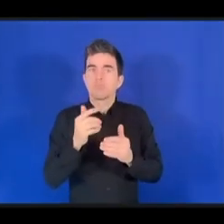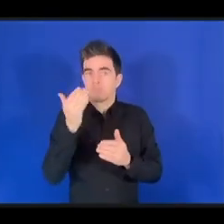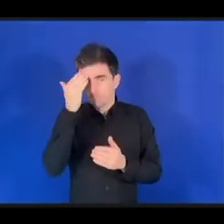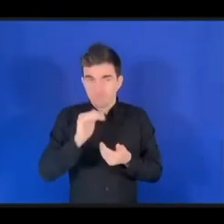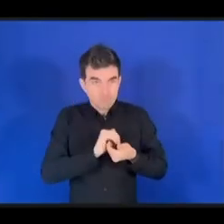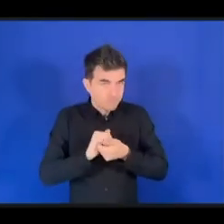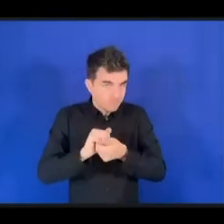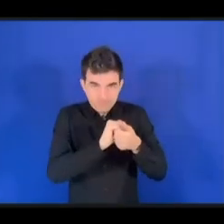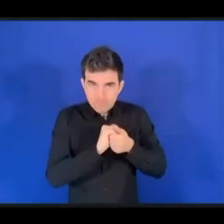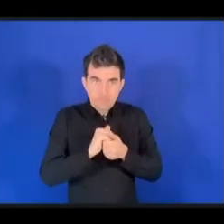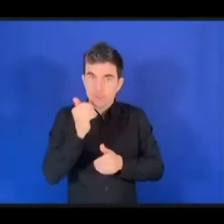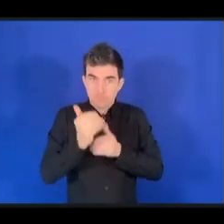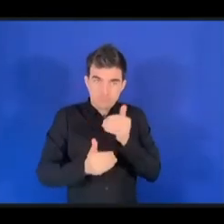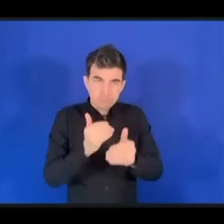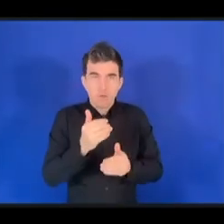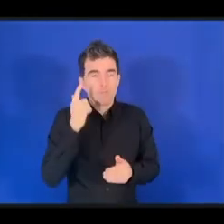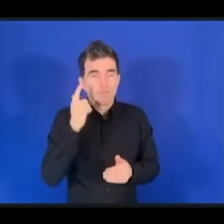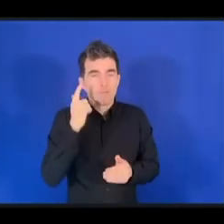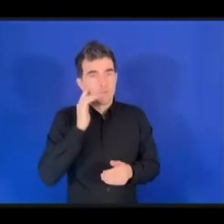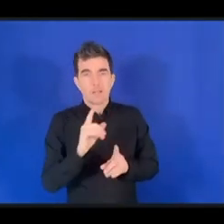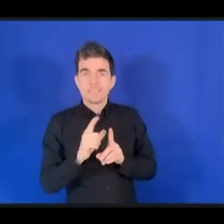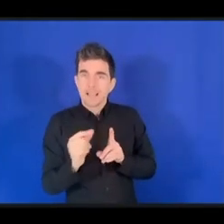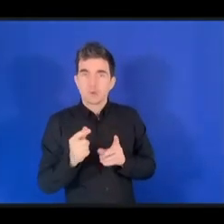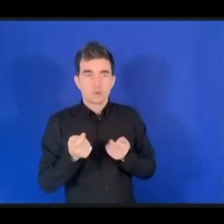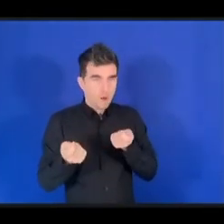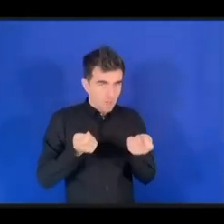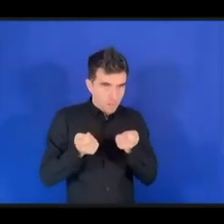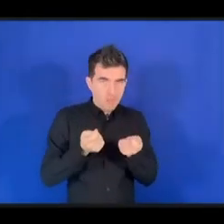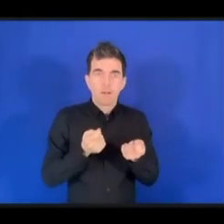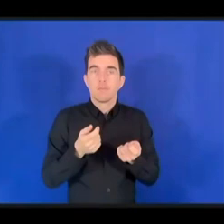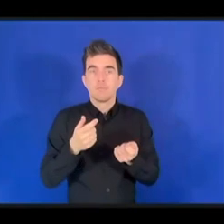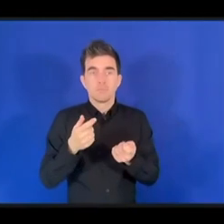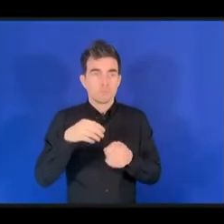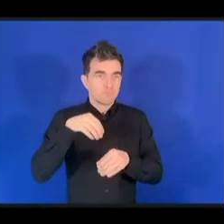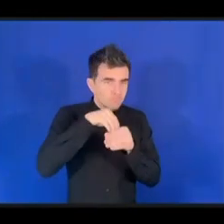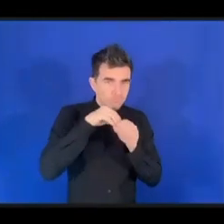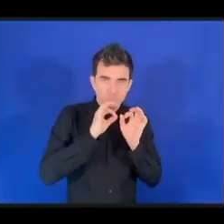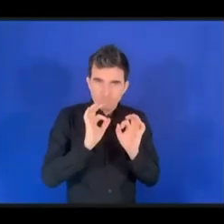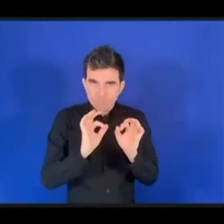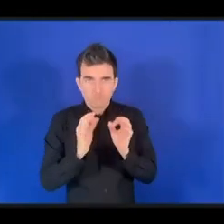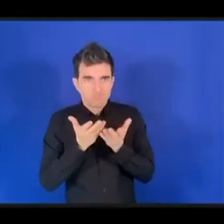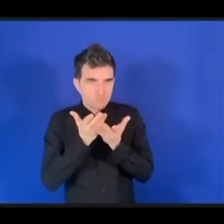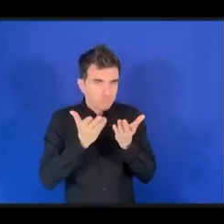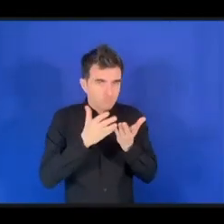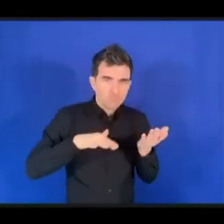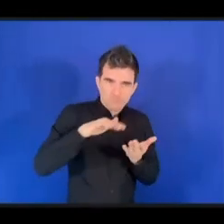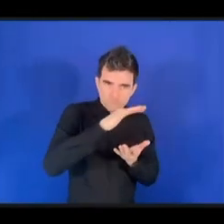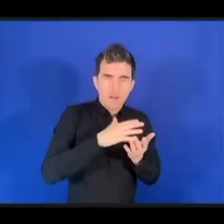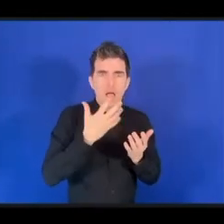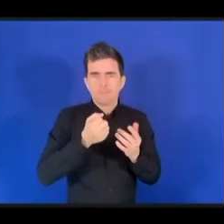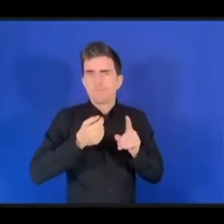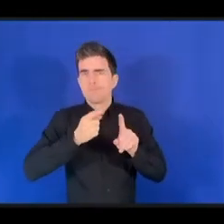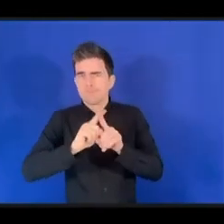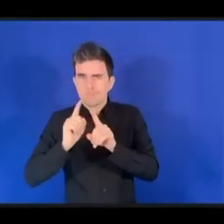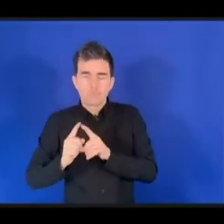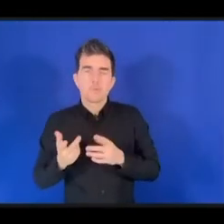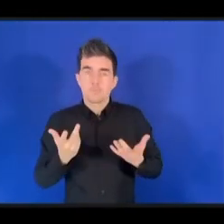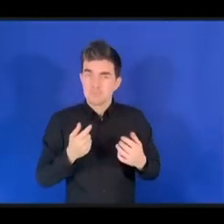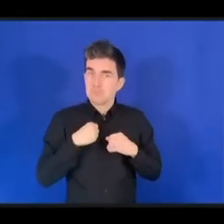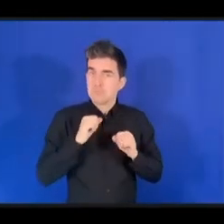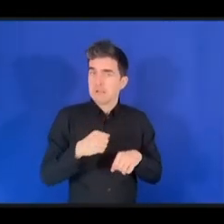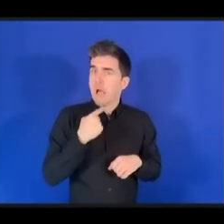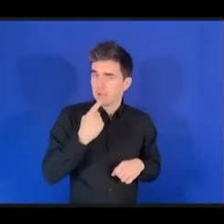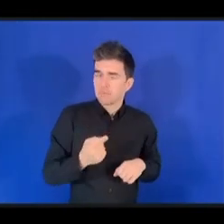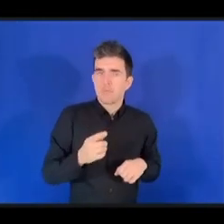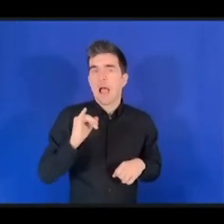外交に関しましても共同した取り組みを行っていますICITUグローバルデジタルコンパクトに関し